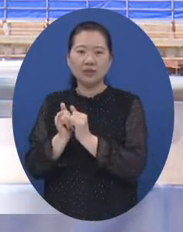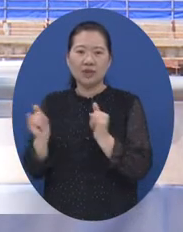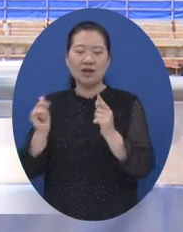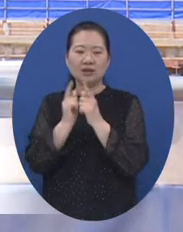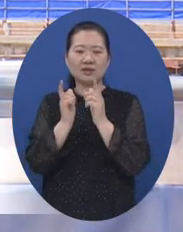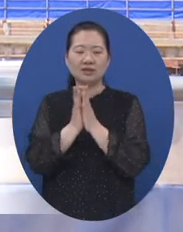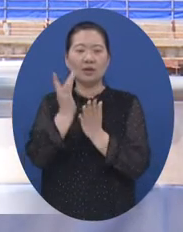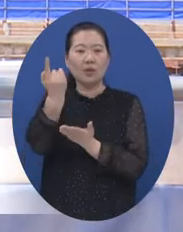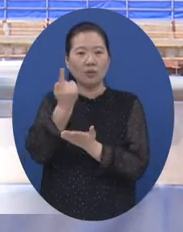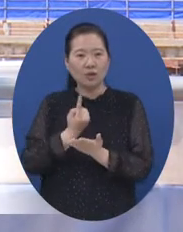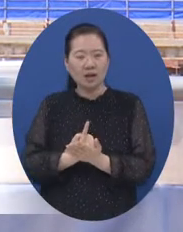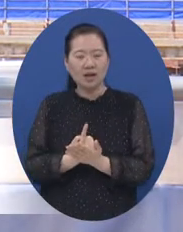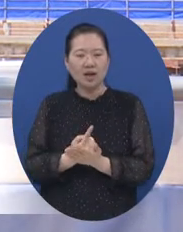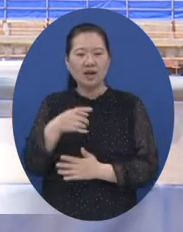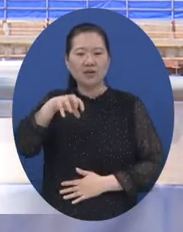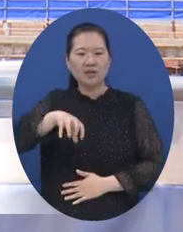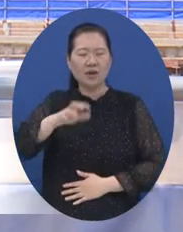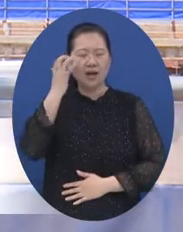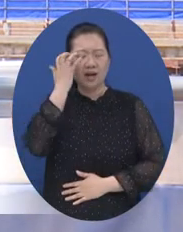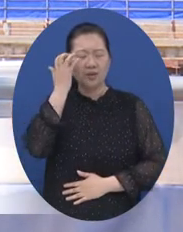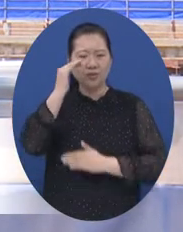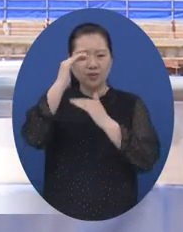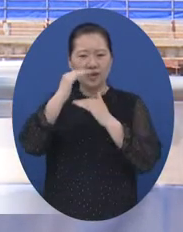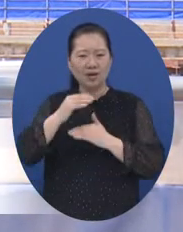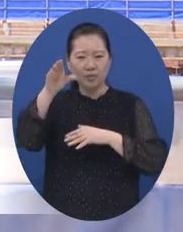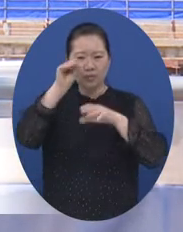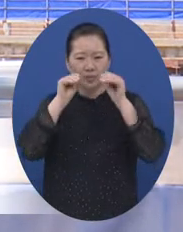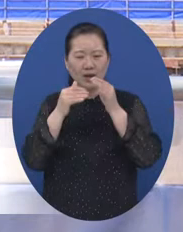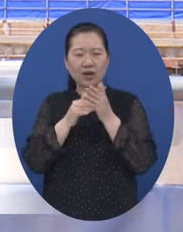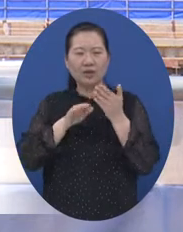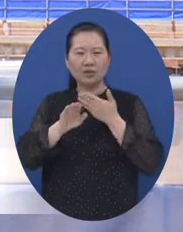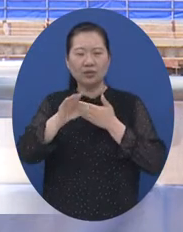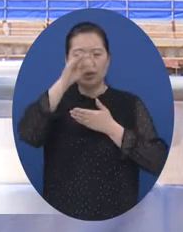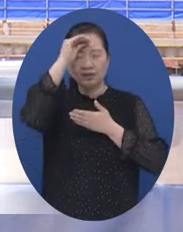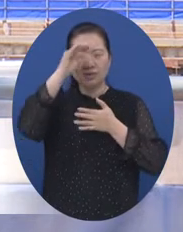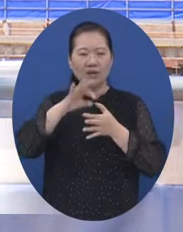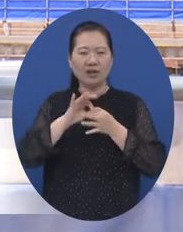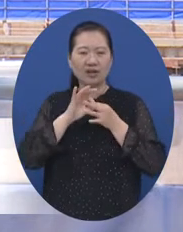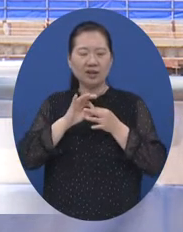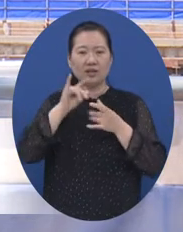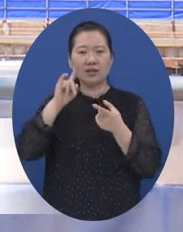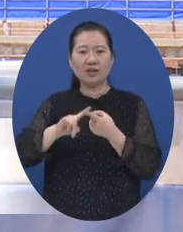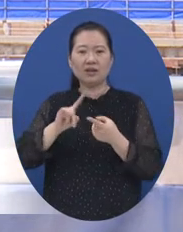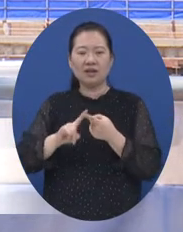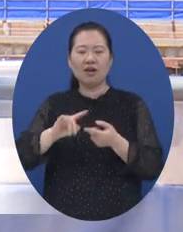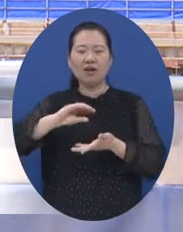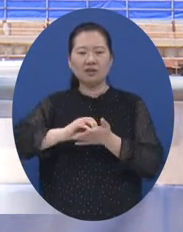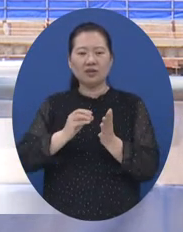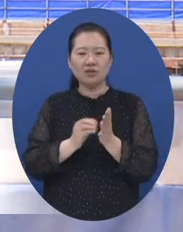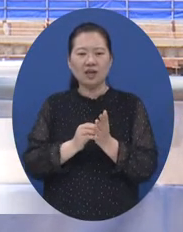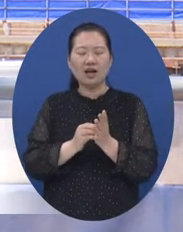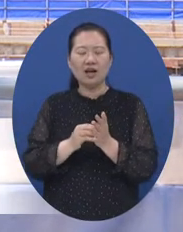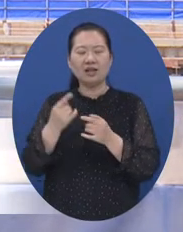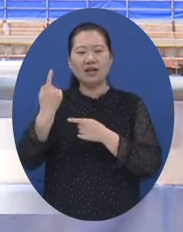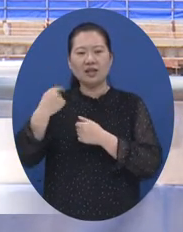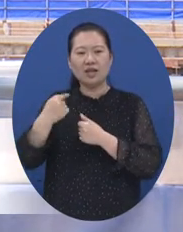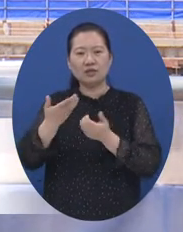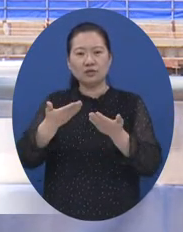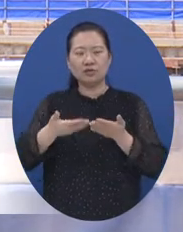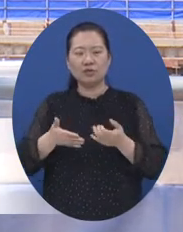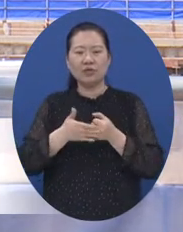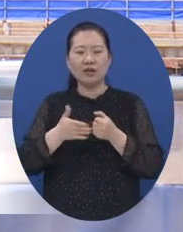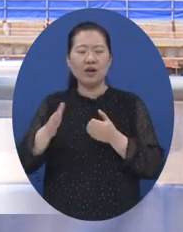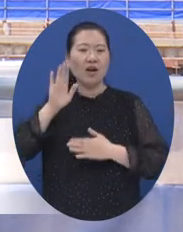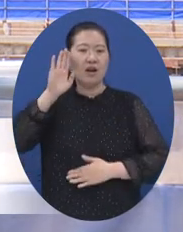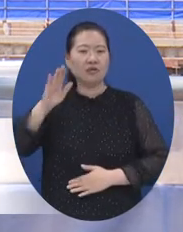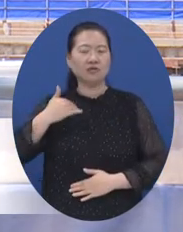직접 오셔서 현장의 애로사항을 들어주시고, 시공과 관련된 사항들에 대해서 적절하게 지적을 해주시고, 향후에